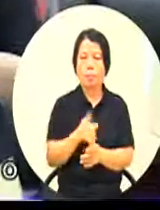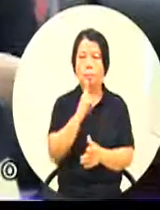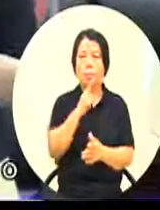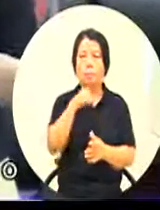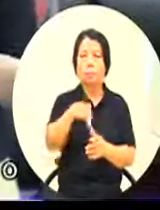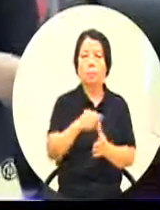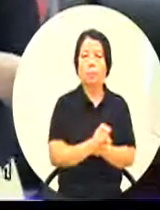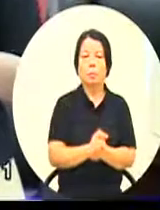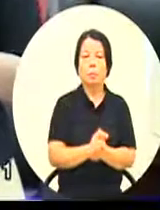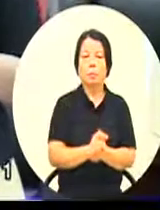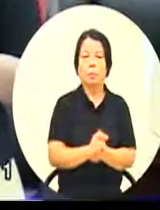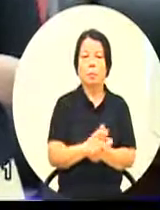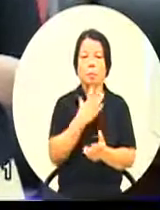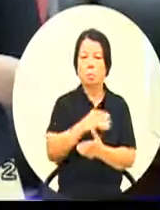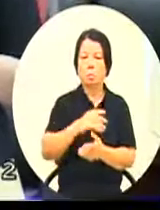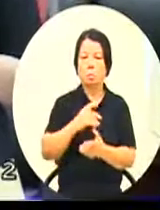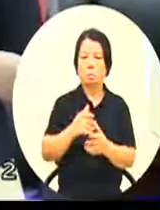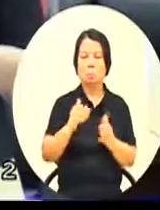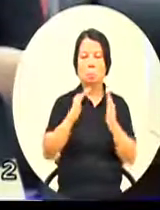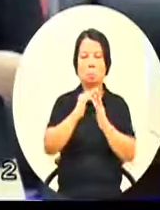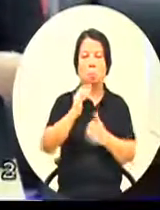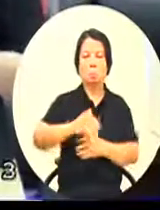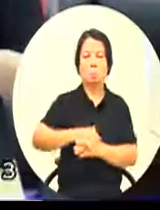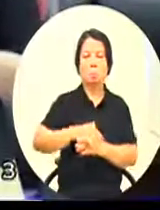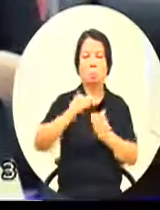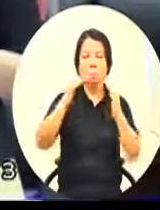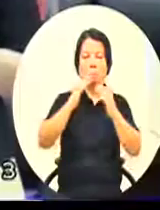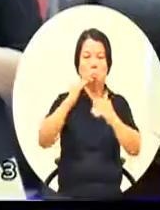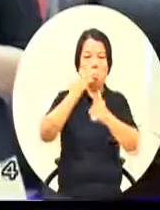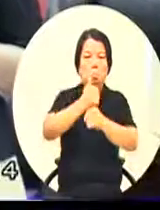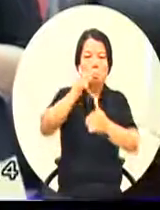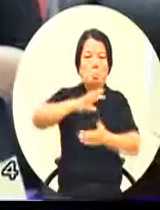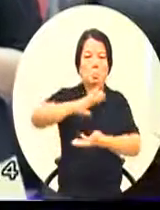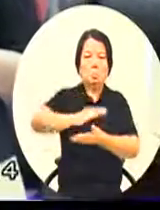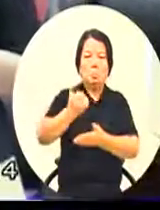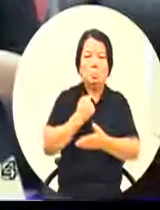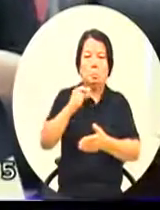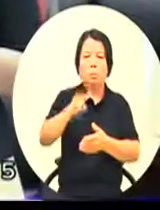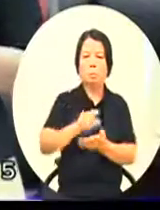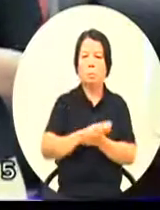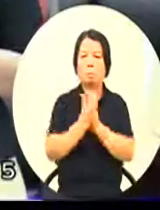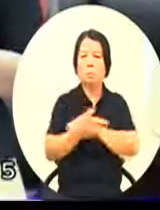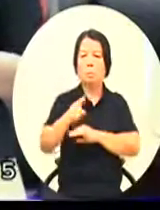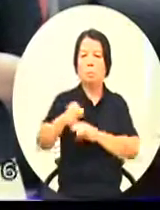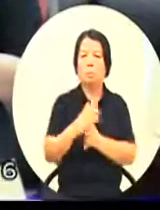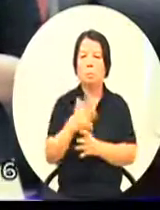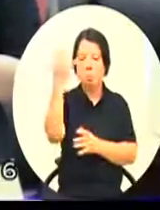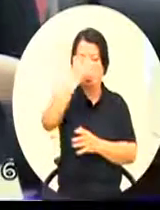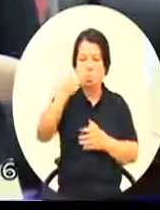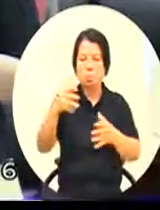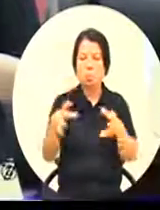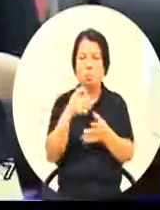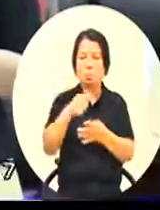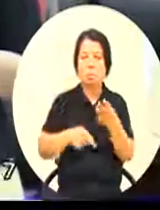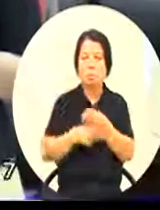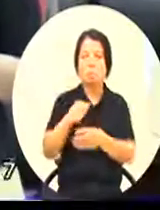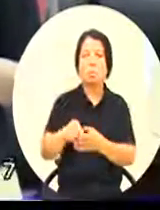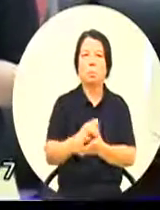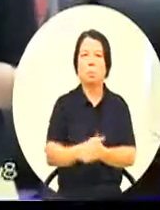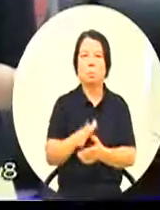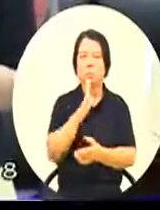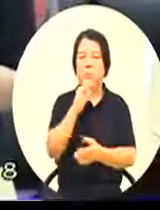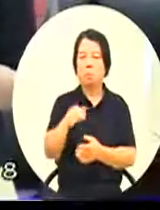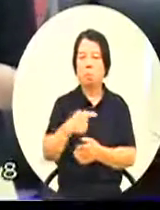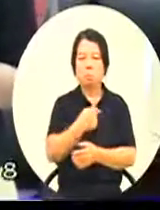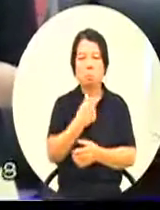是否高层给他太大的压力，让他已经变成一个我们不认识的一个老同事了。他是一个好